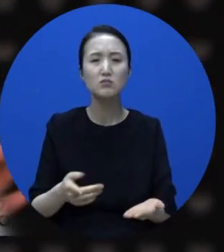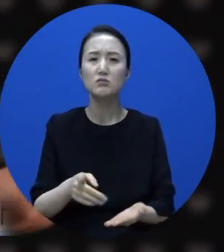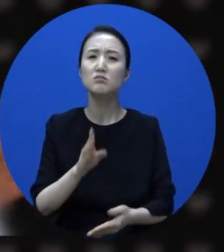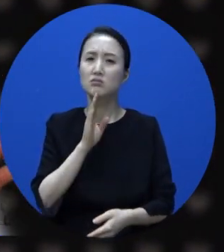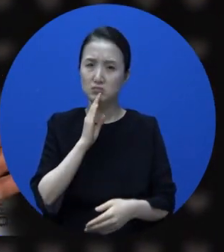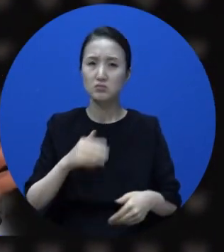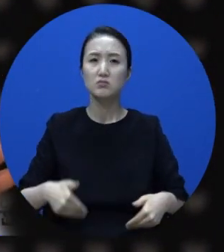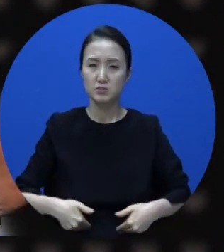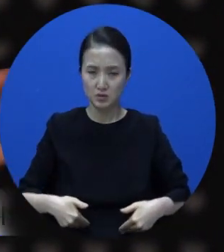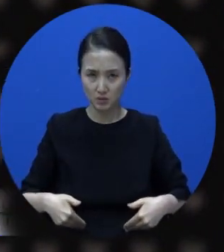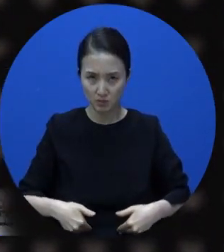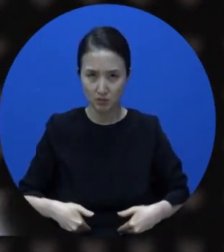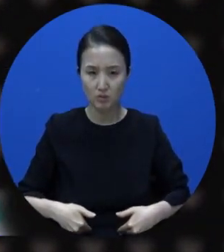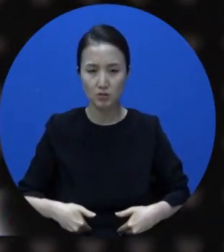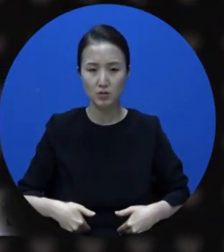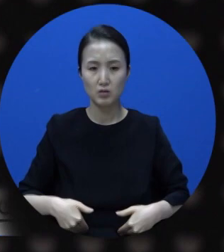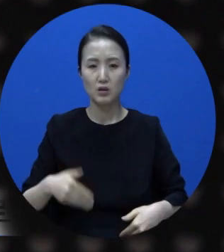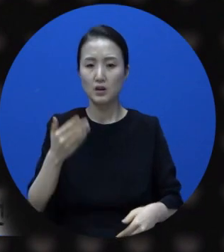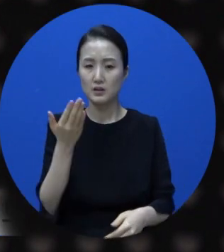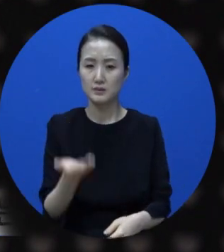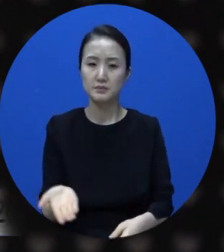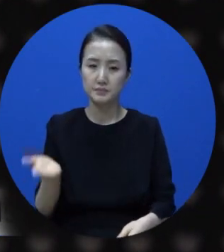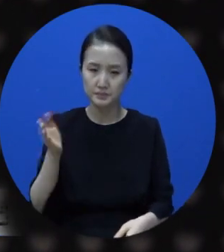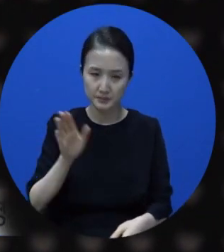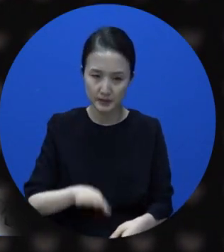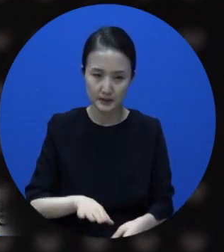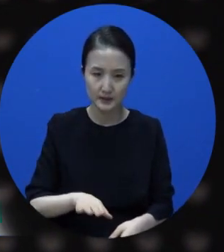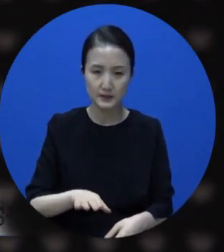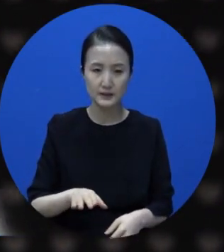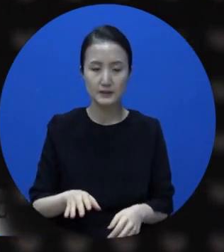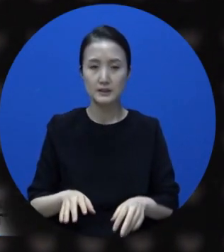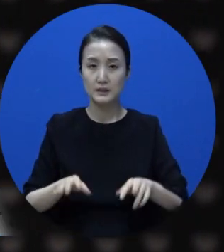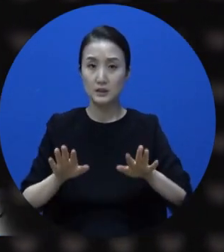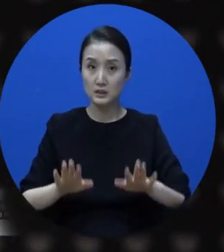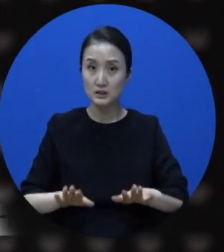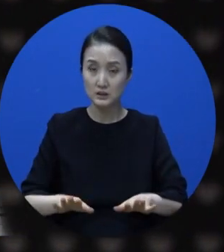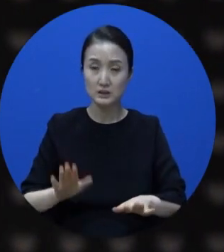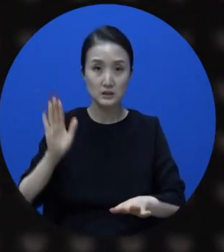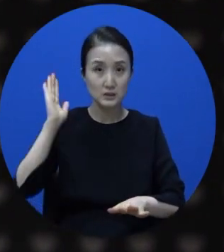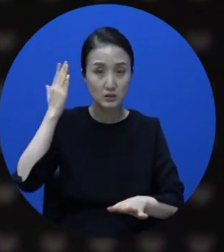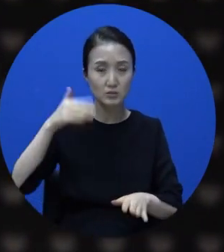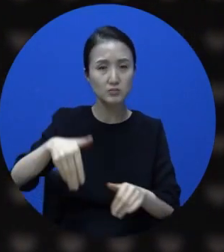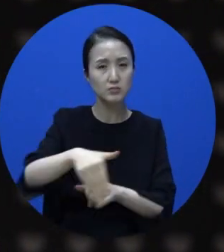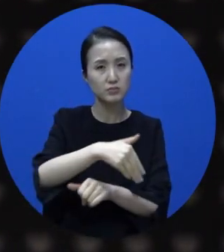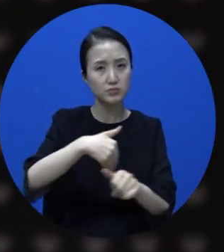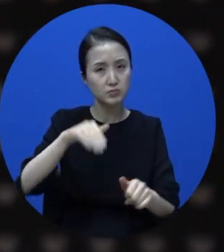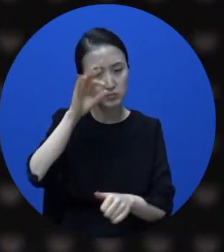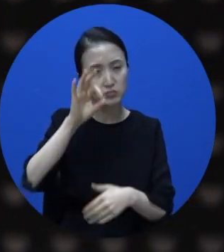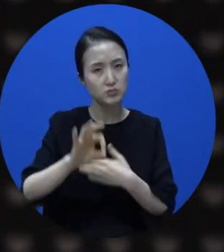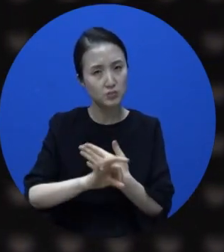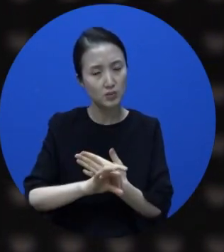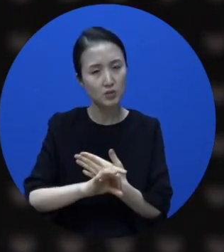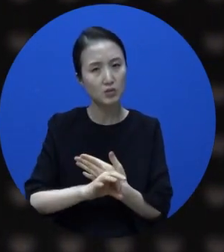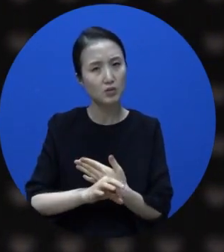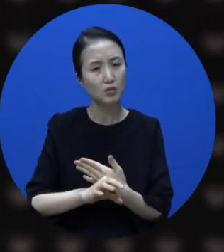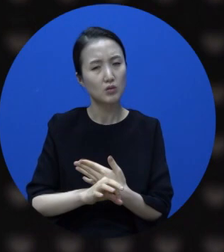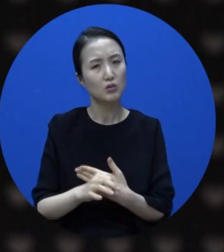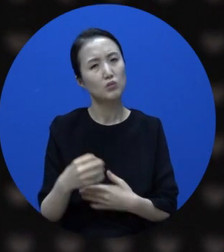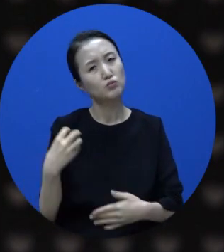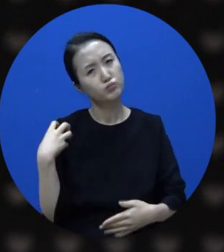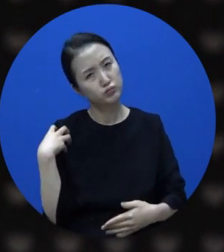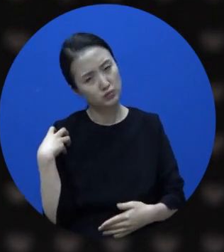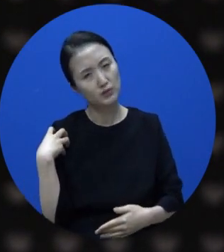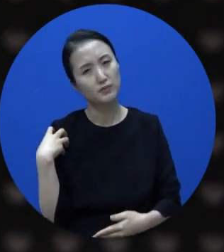필요합니다 정말 필요한 정책 이에요 분배 정책 너무나 이후 된 정책이 10 그러나 지금과 같은 시점에 는